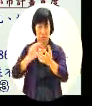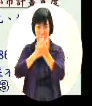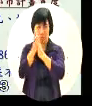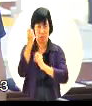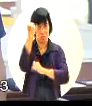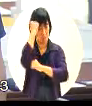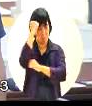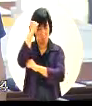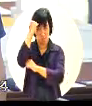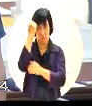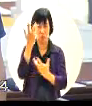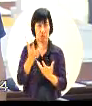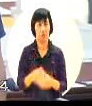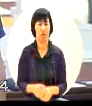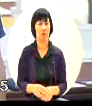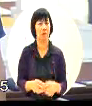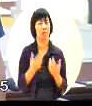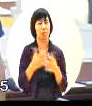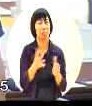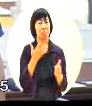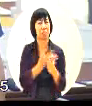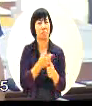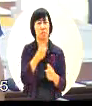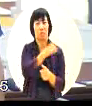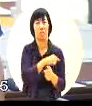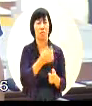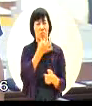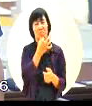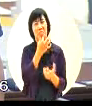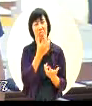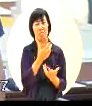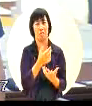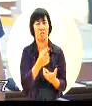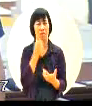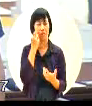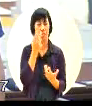啊，免乎咱迄住户吼，迄附近的住户，大拢起甲乱